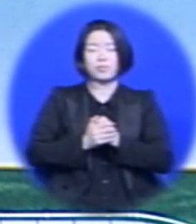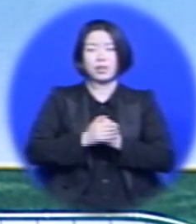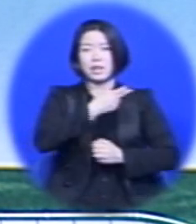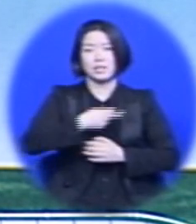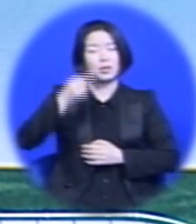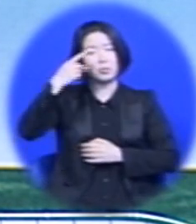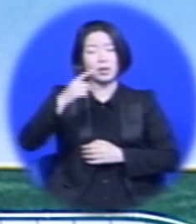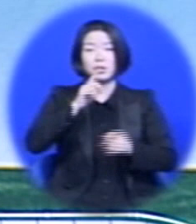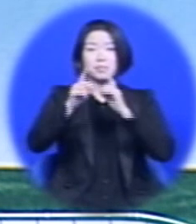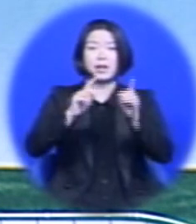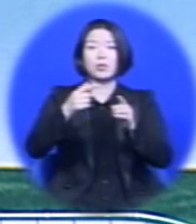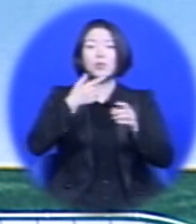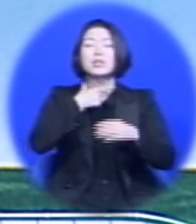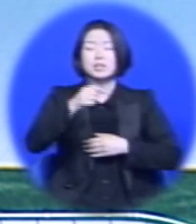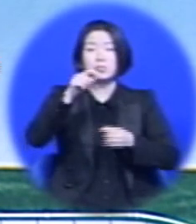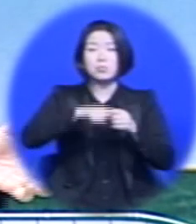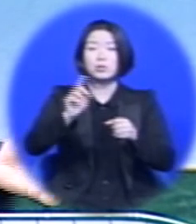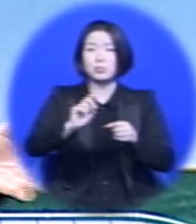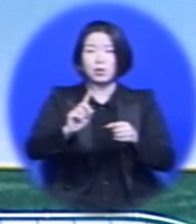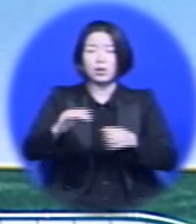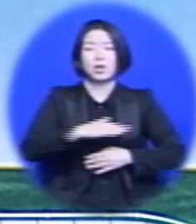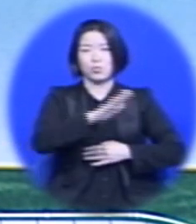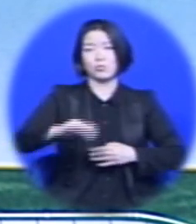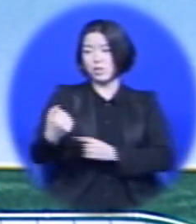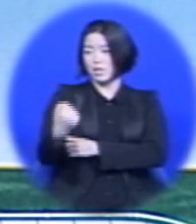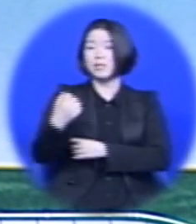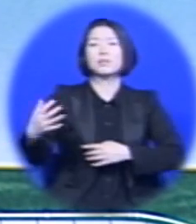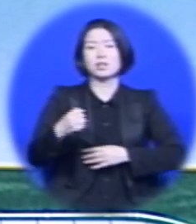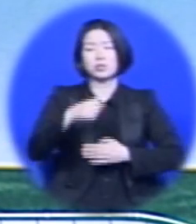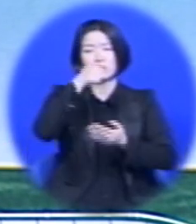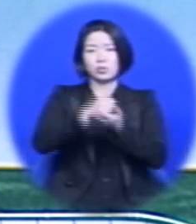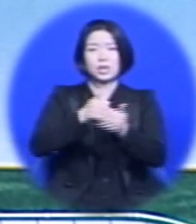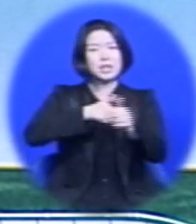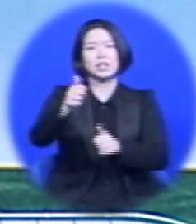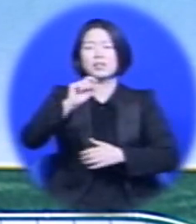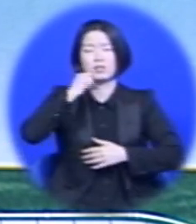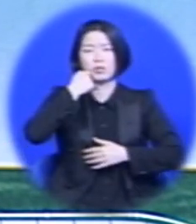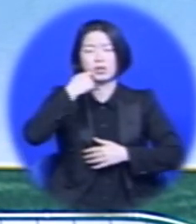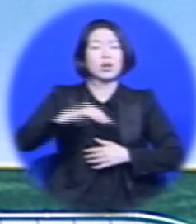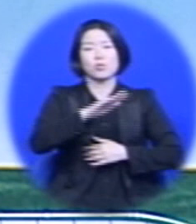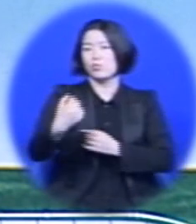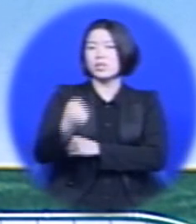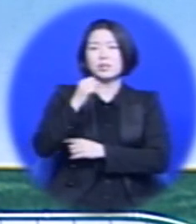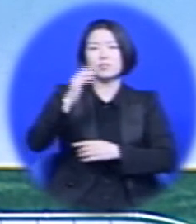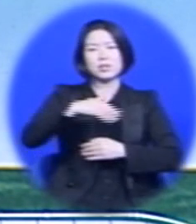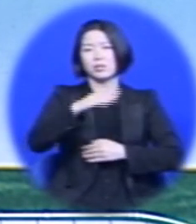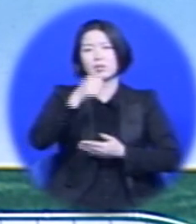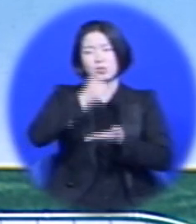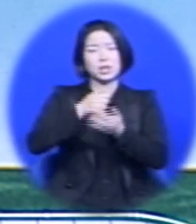바울이 말하려는 것은 우리 힘으로는 죄를 못 이긴다 그 우리 힘으로는 절대로 죄를